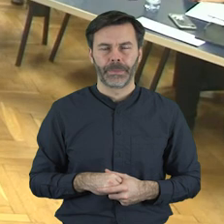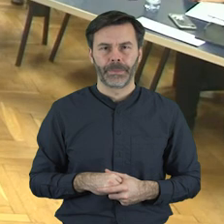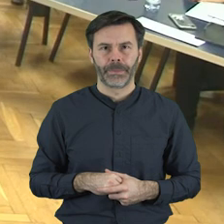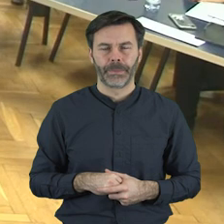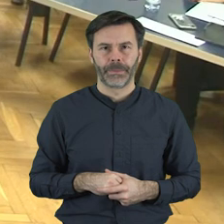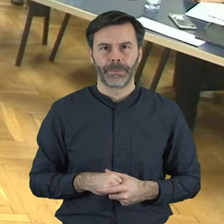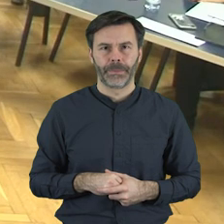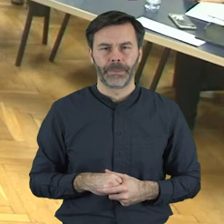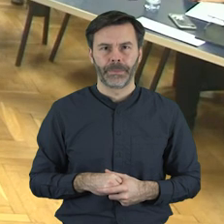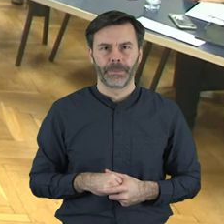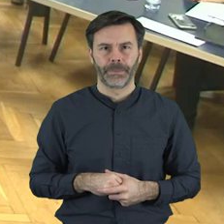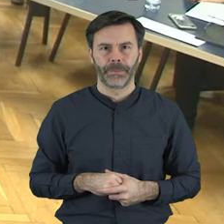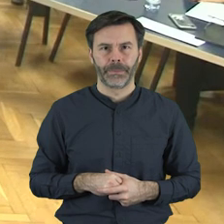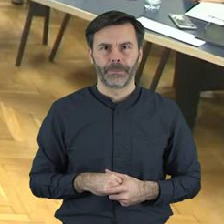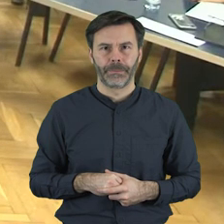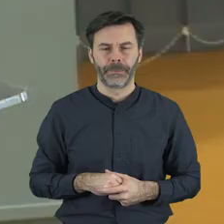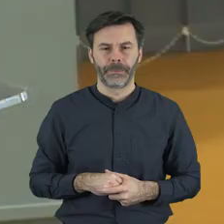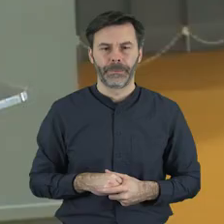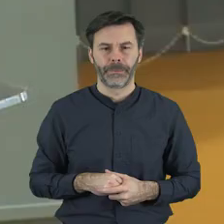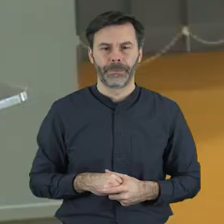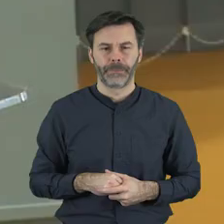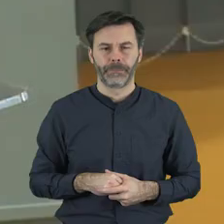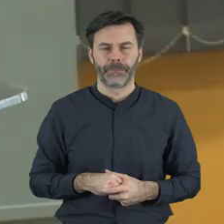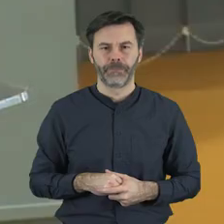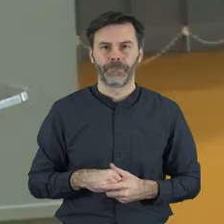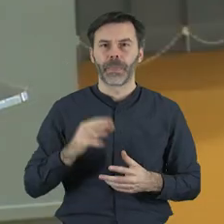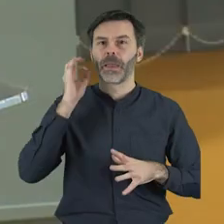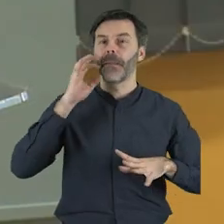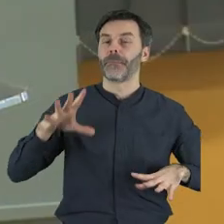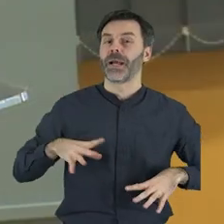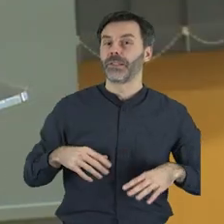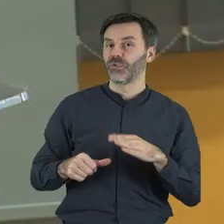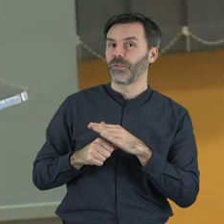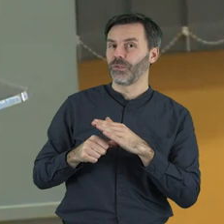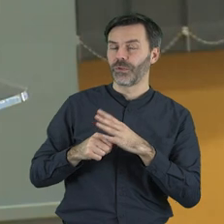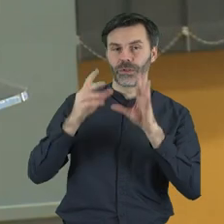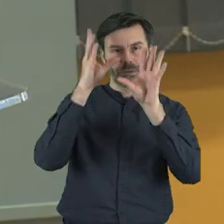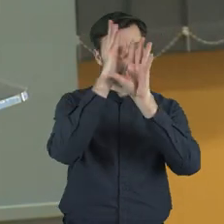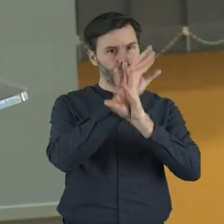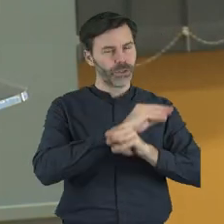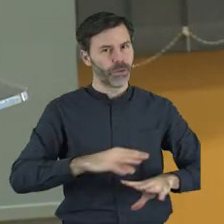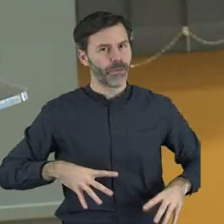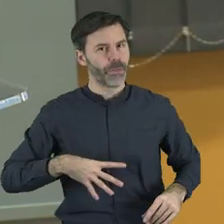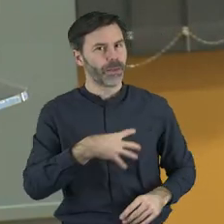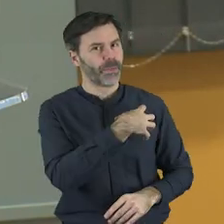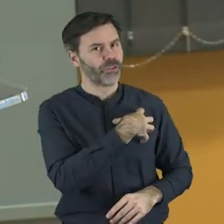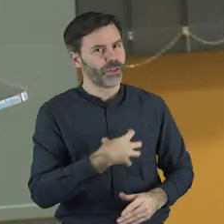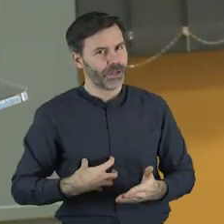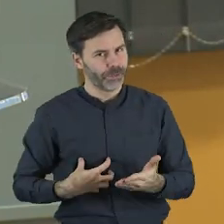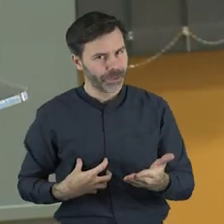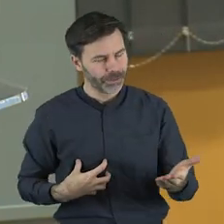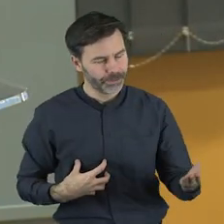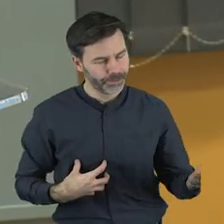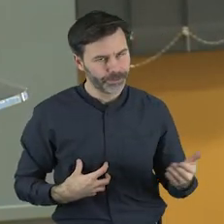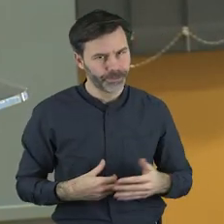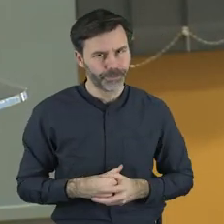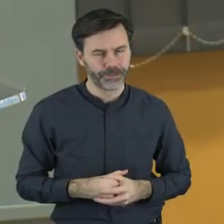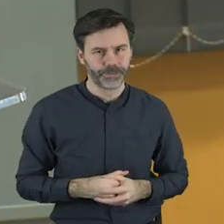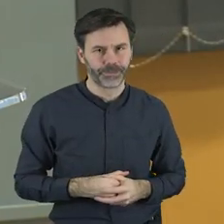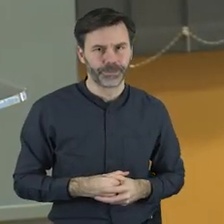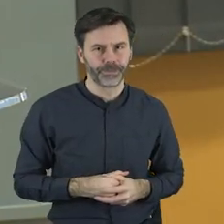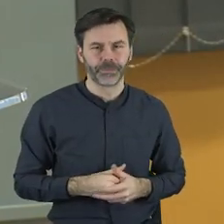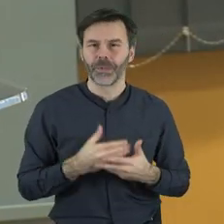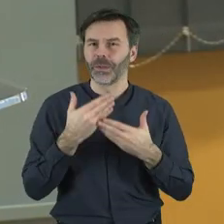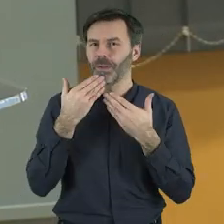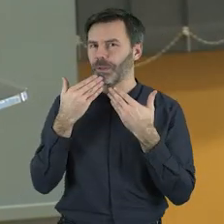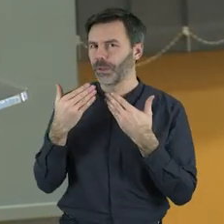Pani przewodnicząca, panie marszałku, szanowni państwo radni. Dziękując panu marszałkowi